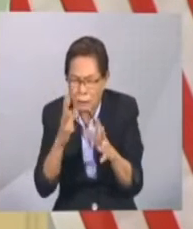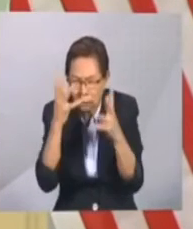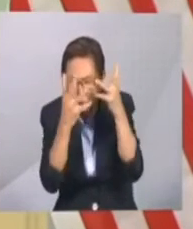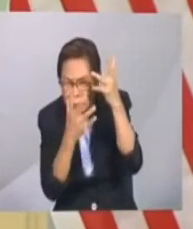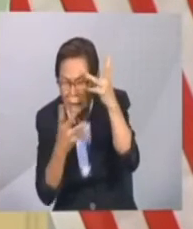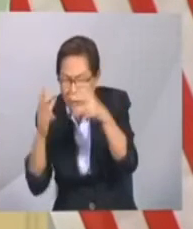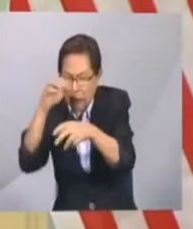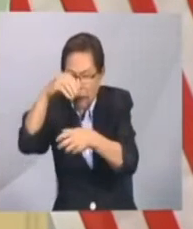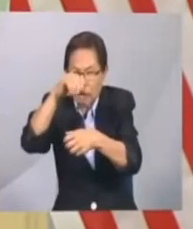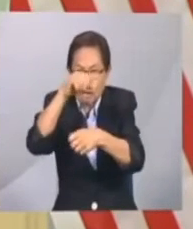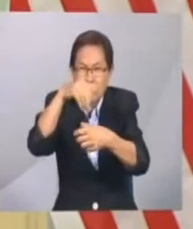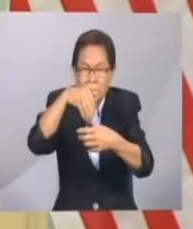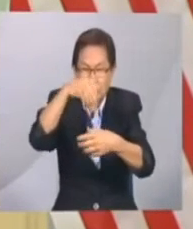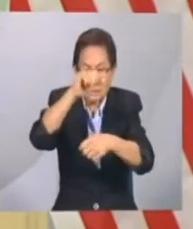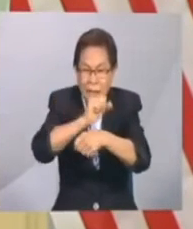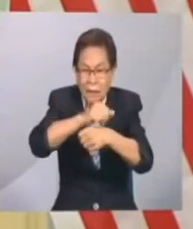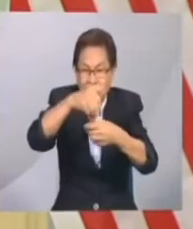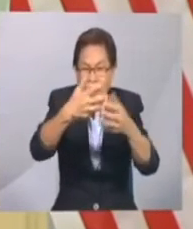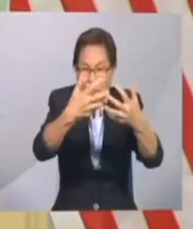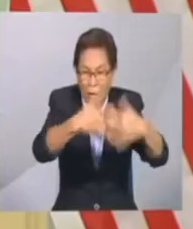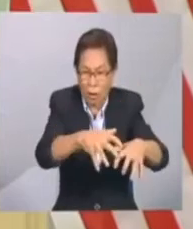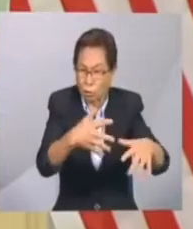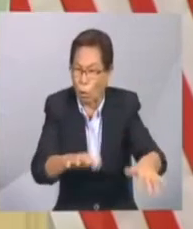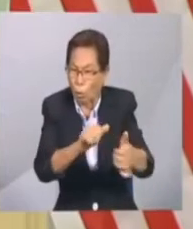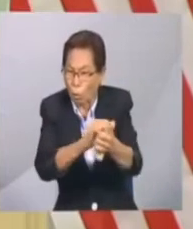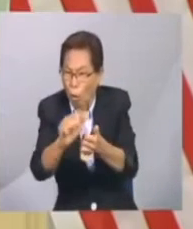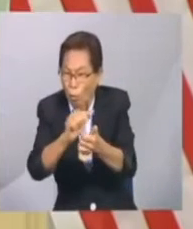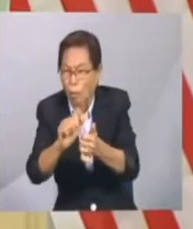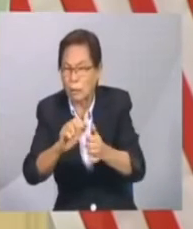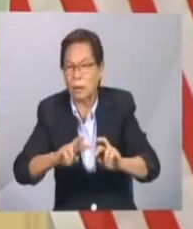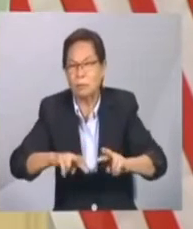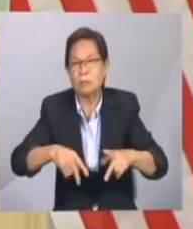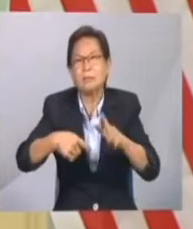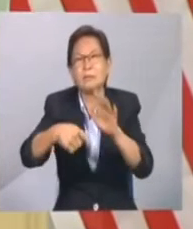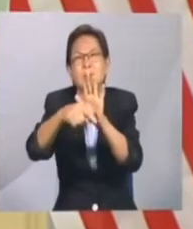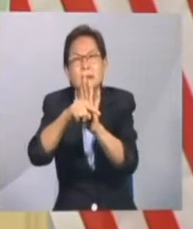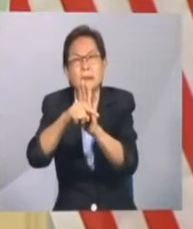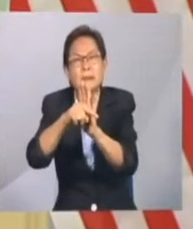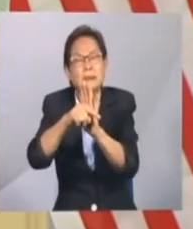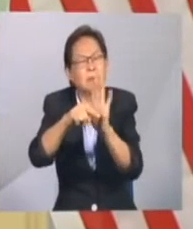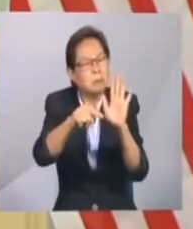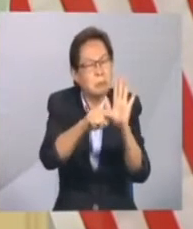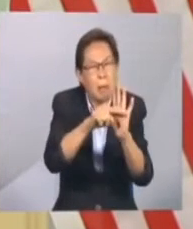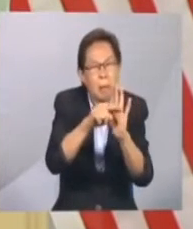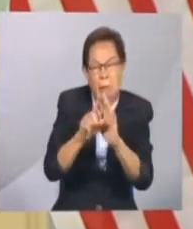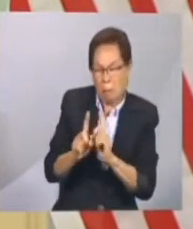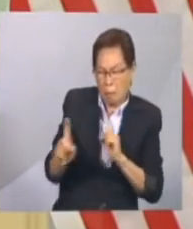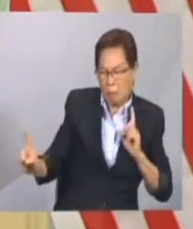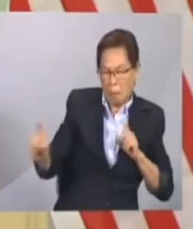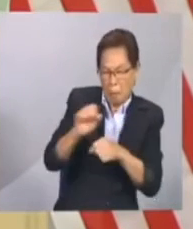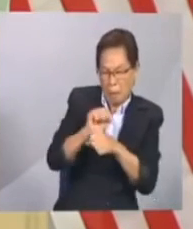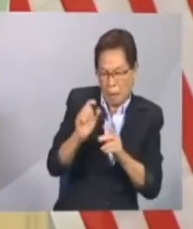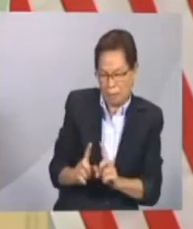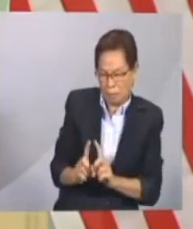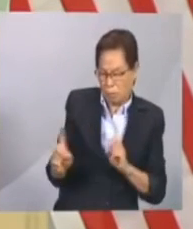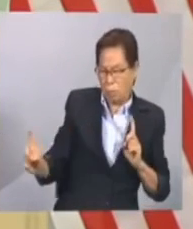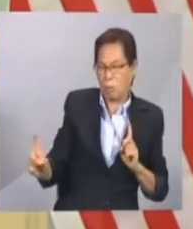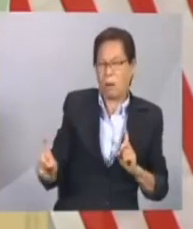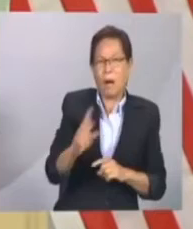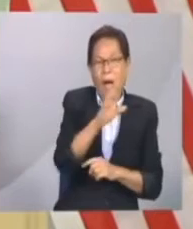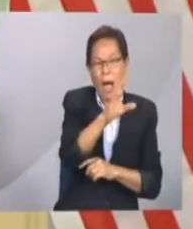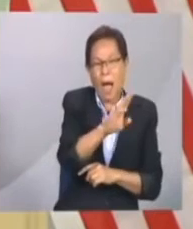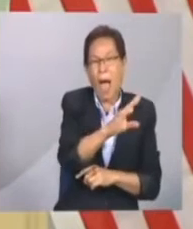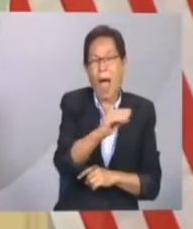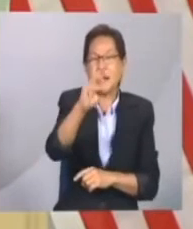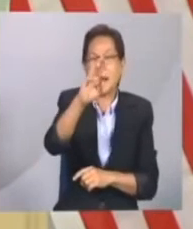bekerja dalam industri yang sudah diluluskan dan ia turut memberi kesan kepada penjarakan sosial di antara pekerja. And even the MOH